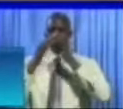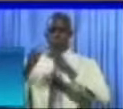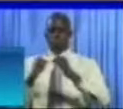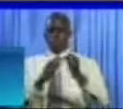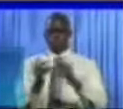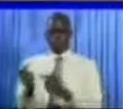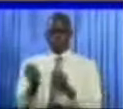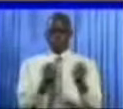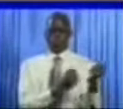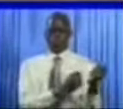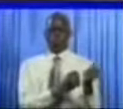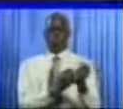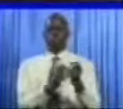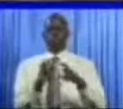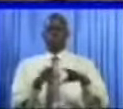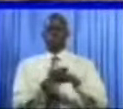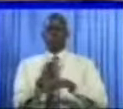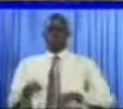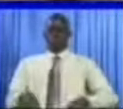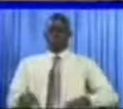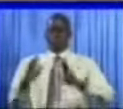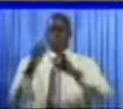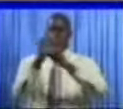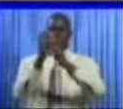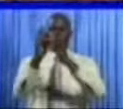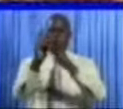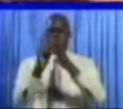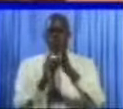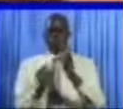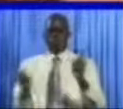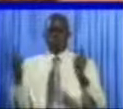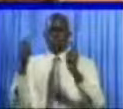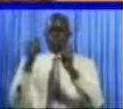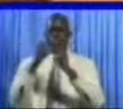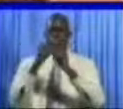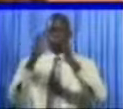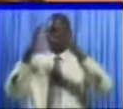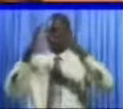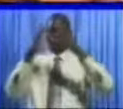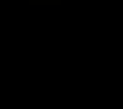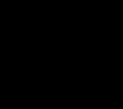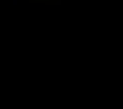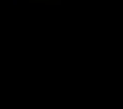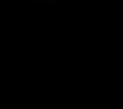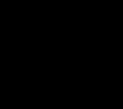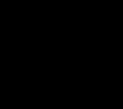transport sur route bitumée reprend ses droits jusqu'à la cité de Bangui.